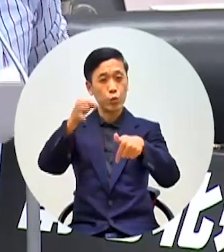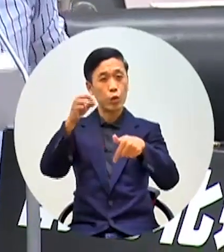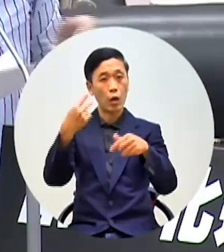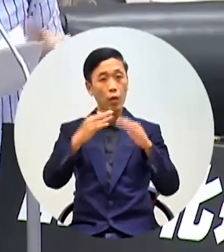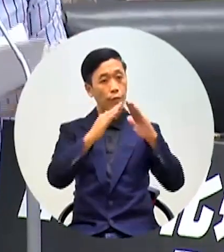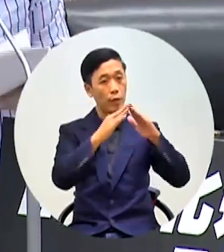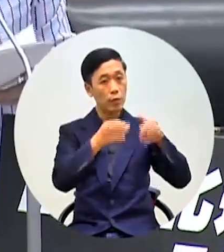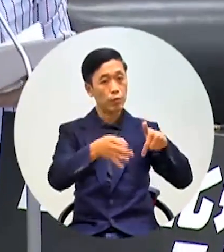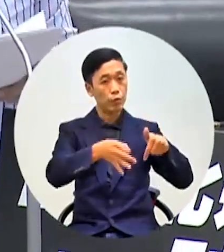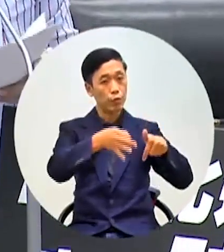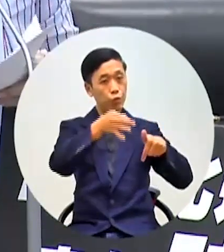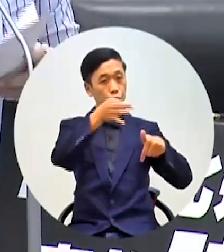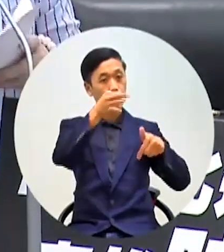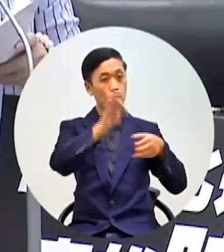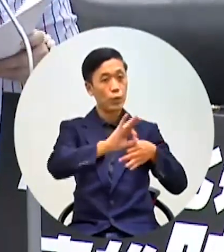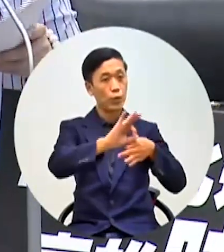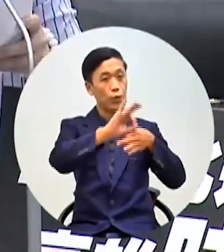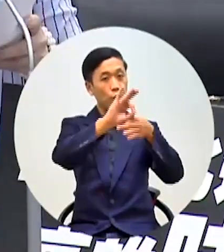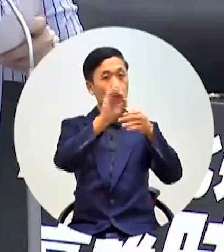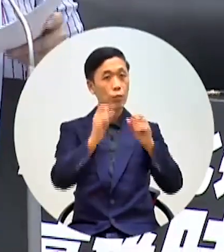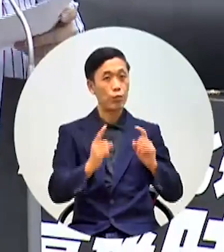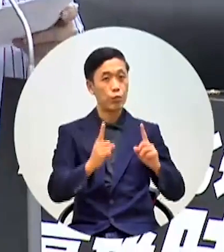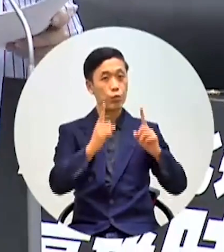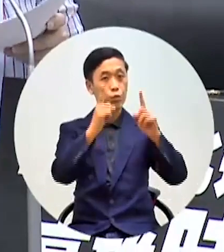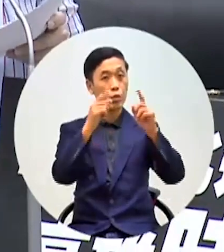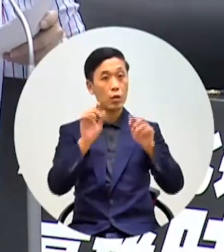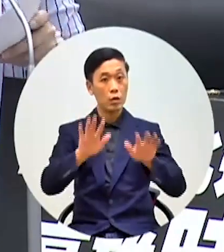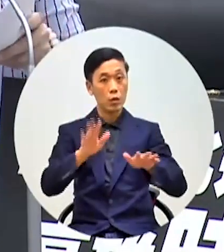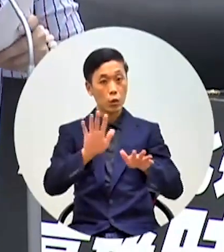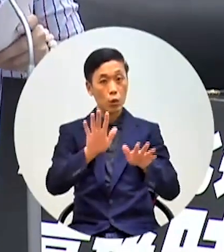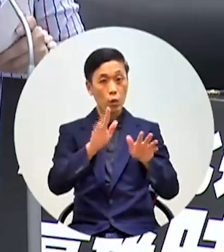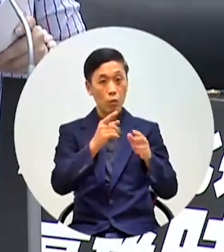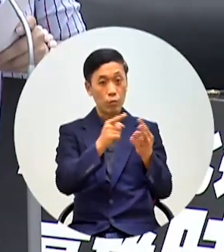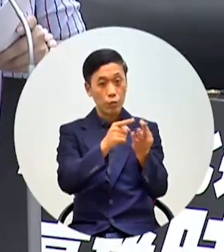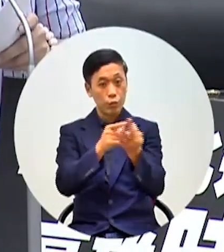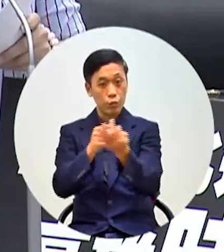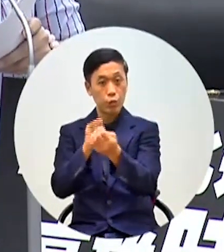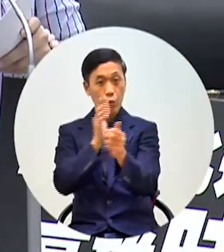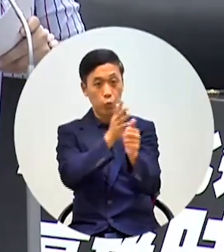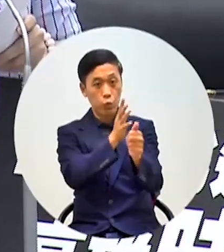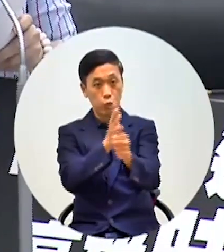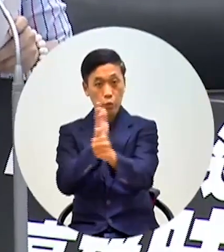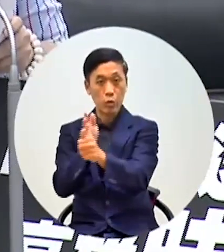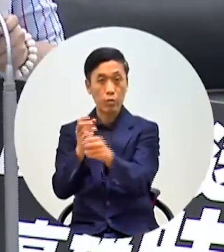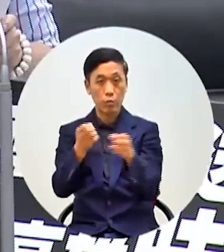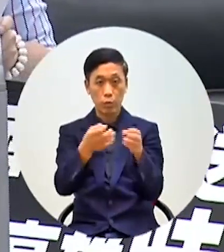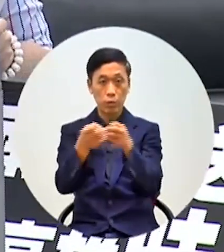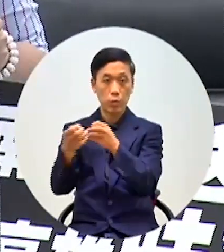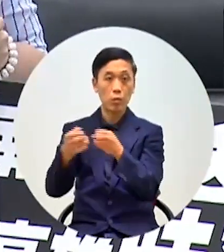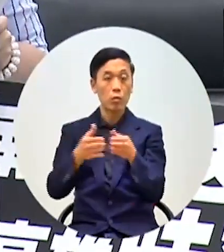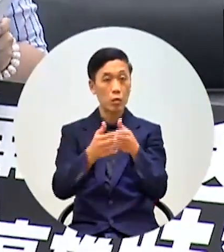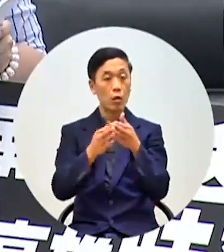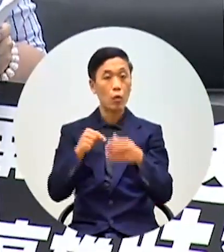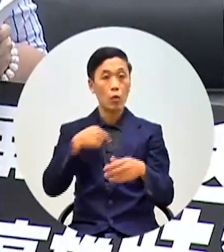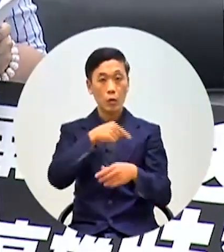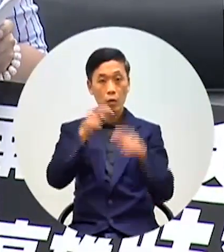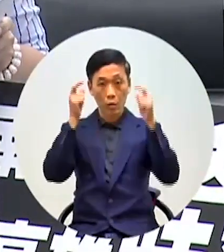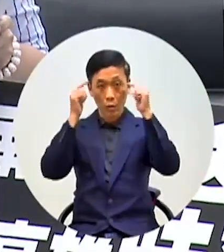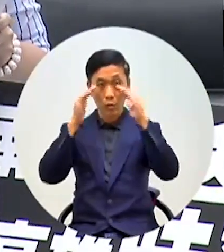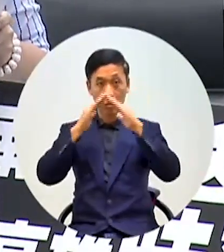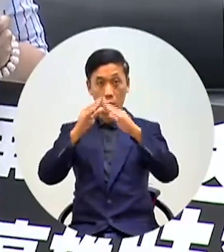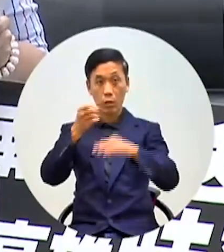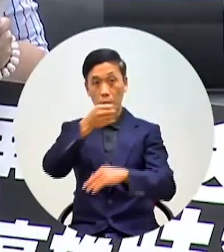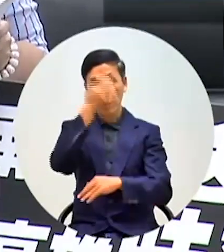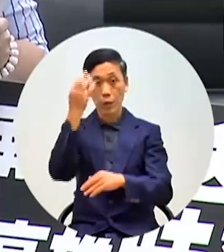不断的上升之外，我今天呢有几个问题想要跟你好好的探讨一下。因为呢，我们高雄年轻人的薪资